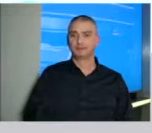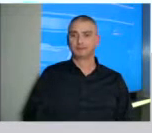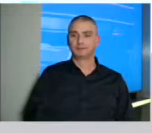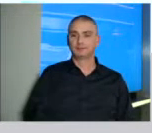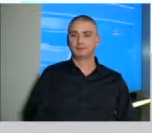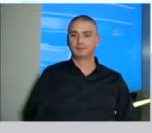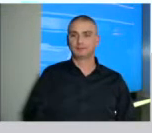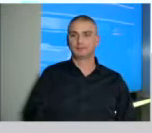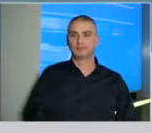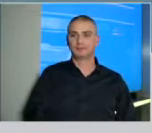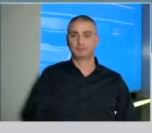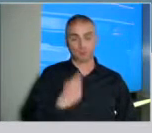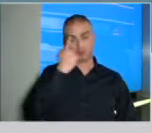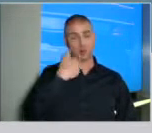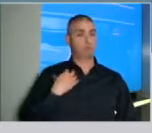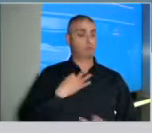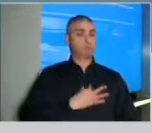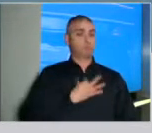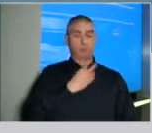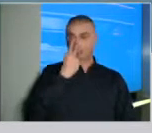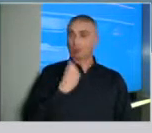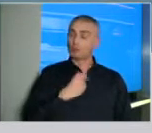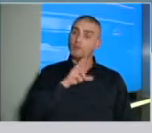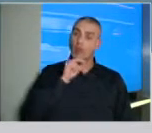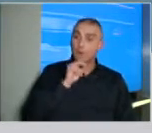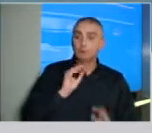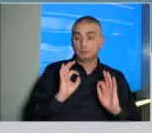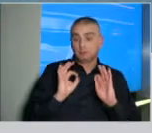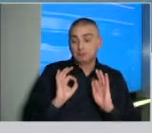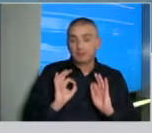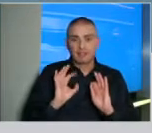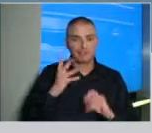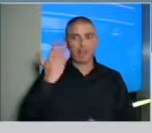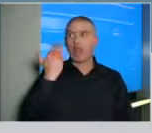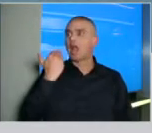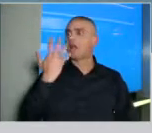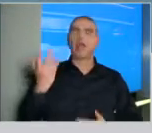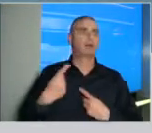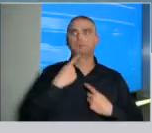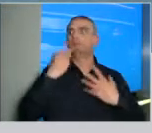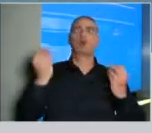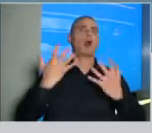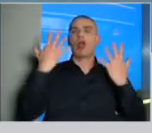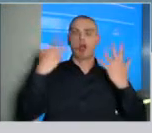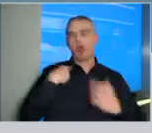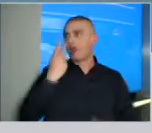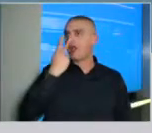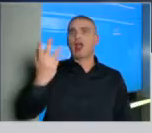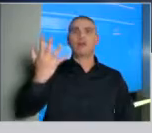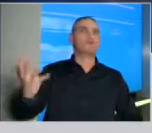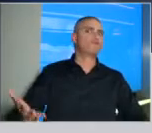זה רעיון מוצר. שמע, הוא נראה טוב בחליפה, אנגלית סבירה, אבל אם הייתה פה איזה בשורה, והנה ראינו פה